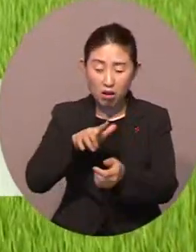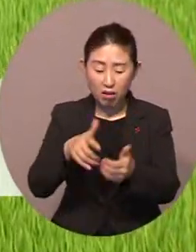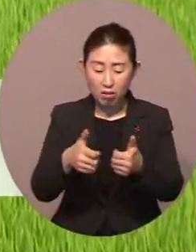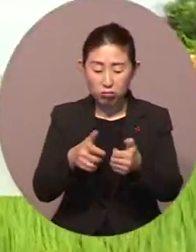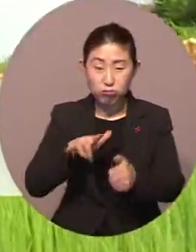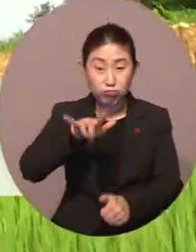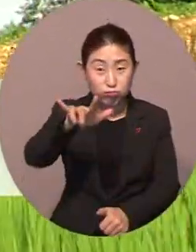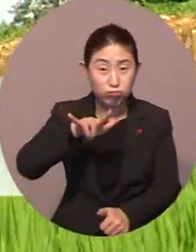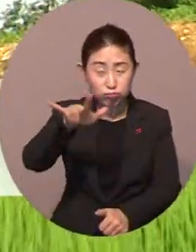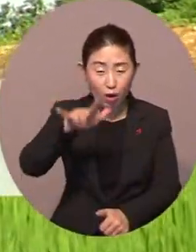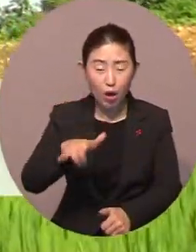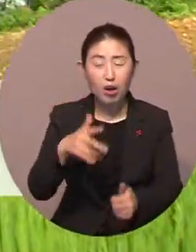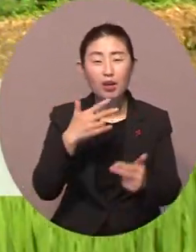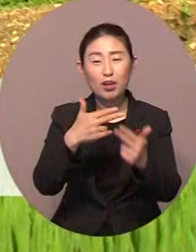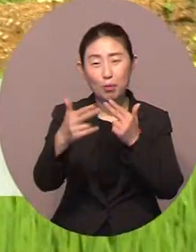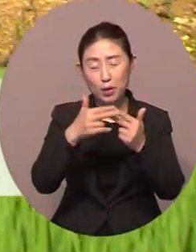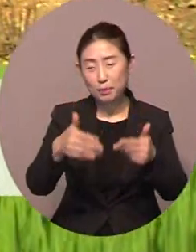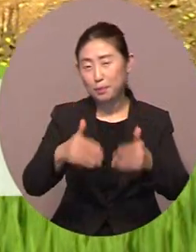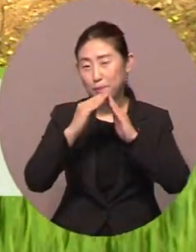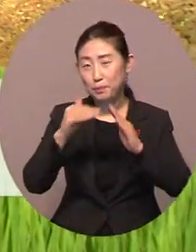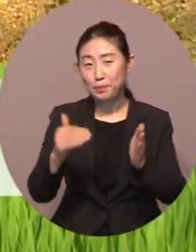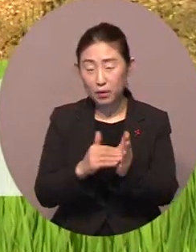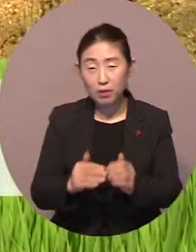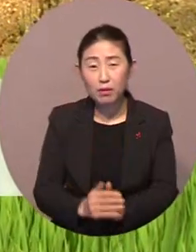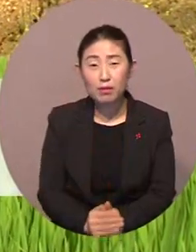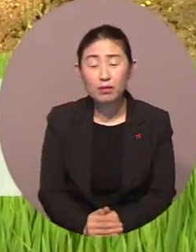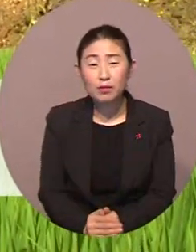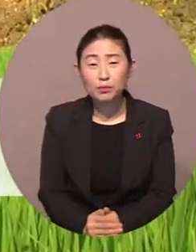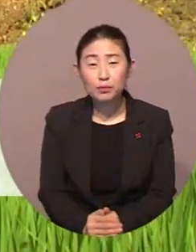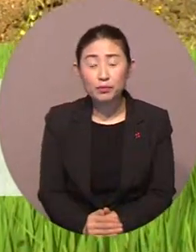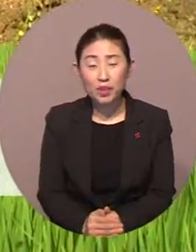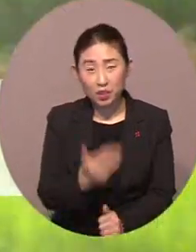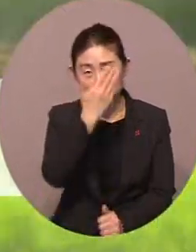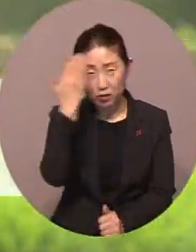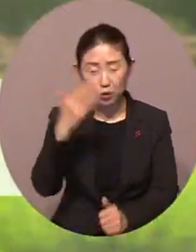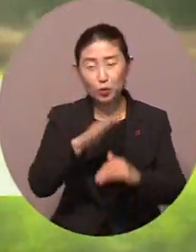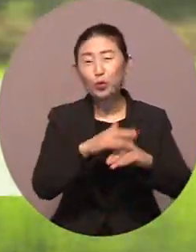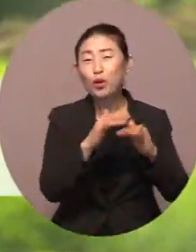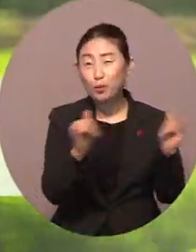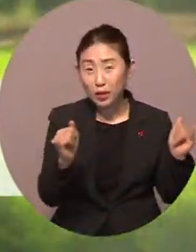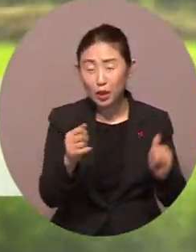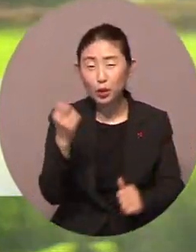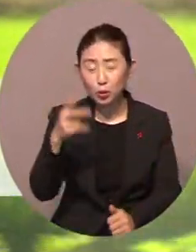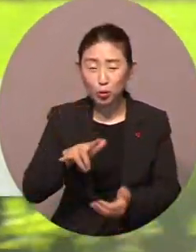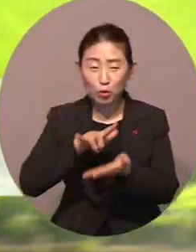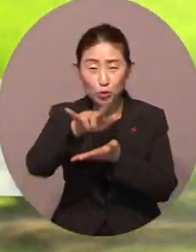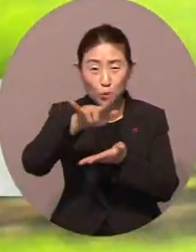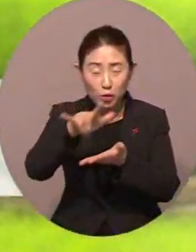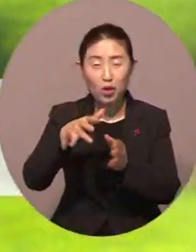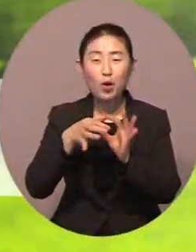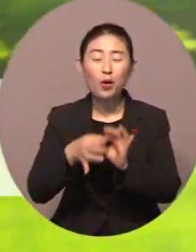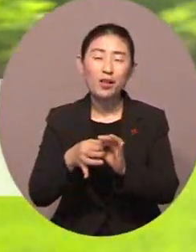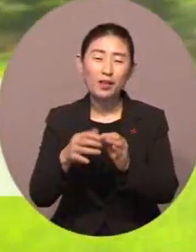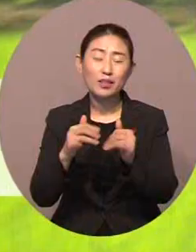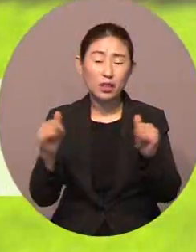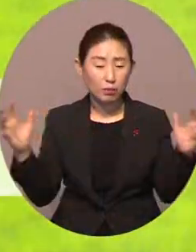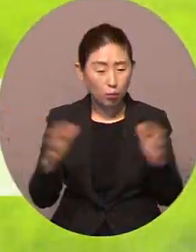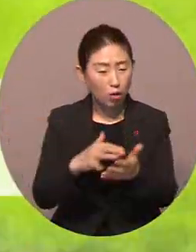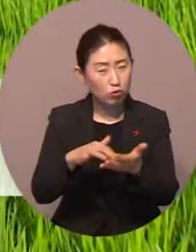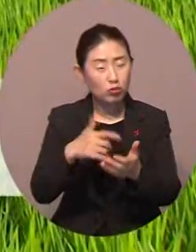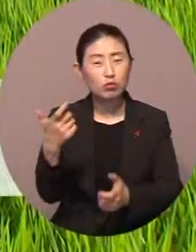방제단 연합 조직이 최근 출범했습니다 청년 농업인과 소규모 드론 방제업체 관계자등